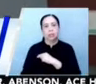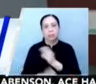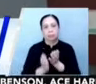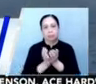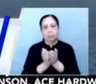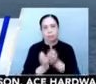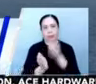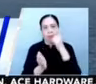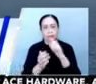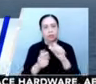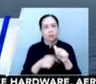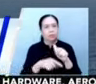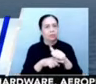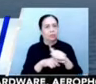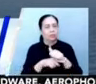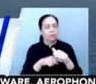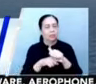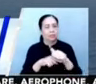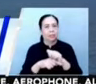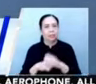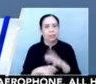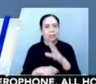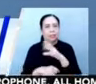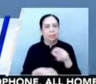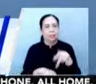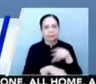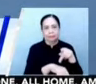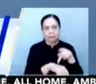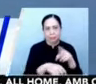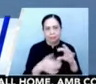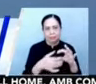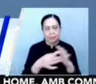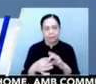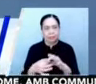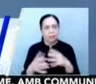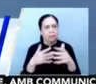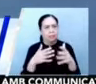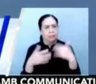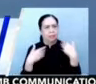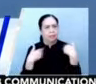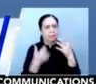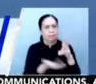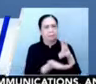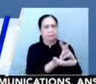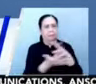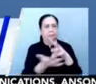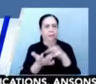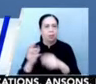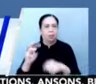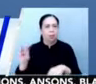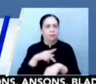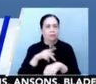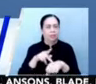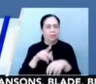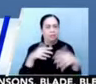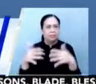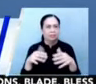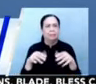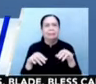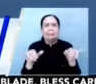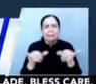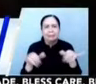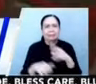joint training exercise nila at ng Pilipinas. Ito ay kahit may ilang lugar sa West Philippine Sea na pinag-aagawan din ng Vietnam